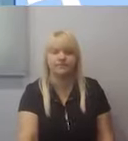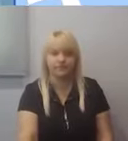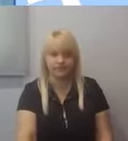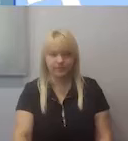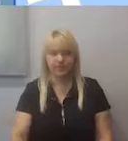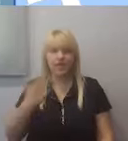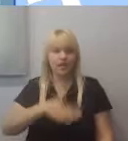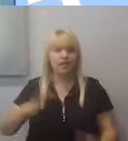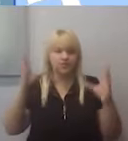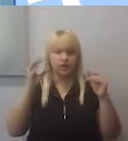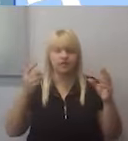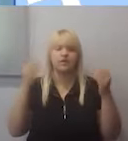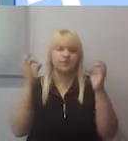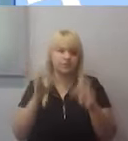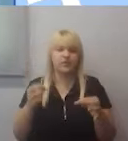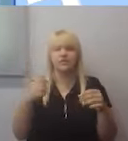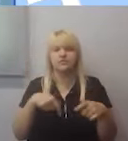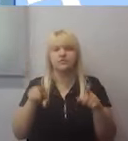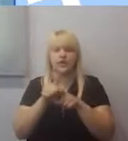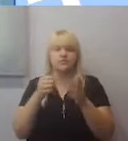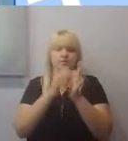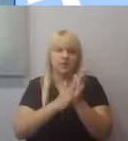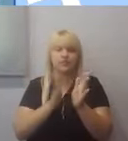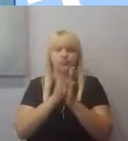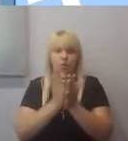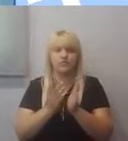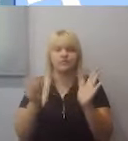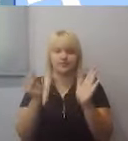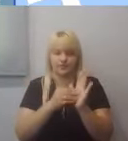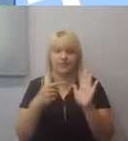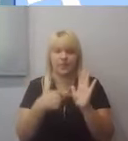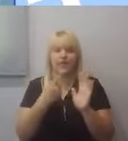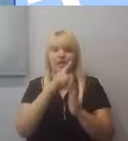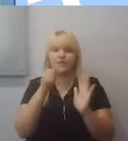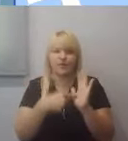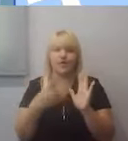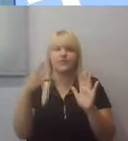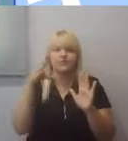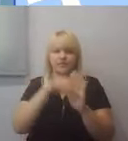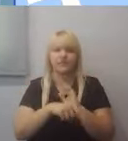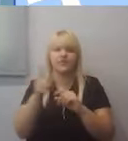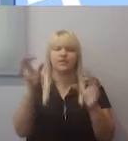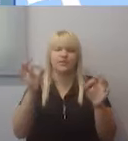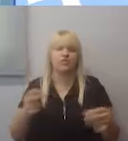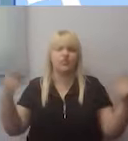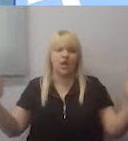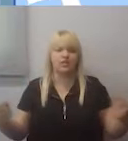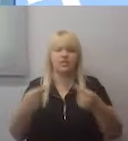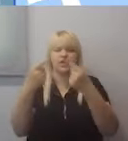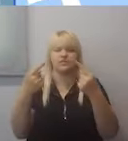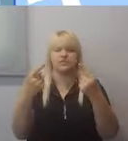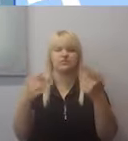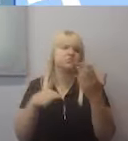tiesa es jau arī pierakstīju savā bl ņā ja tātad tos jautājumus kas attiecās tieši uz palīdzību